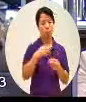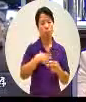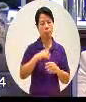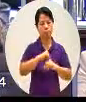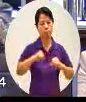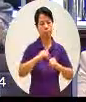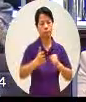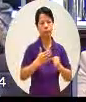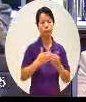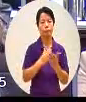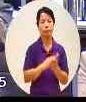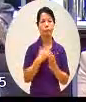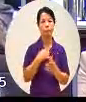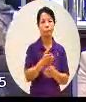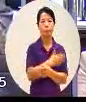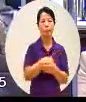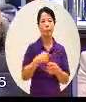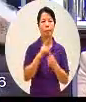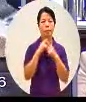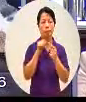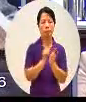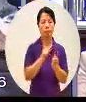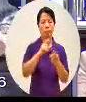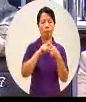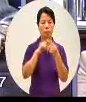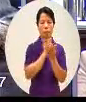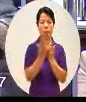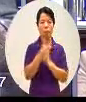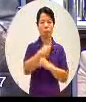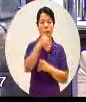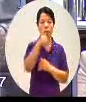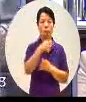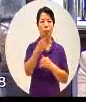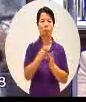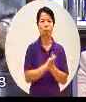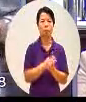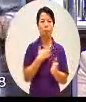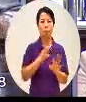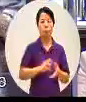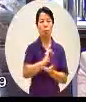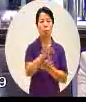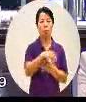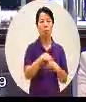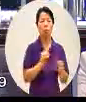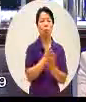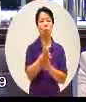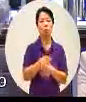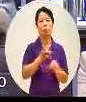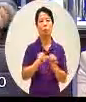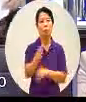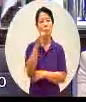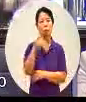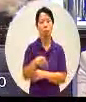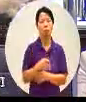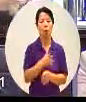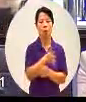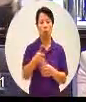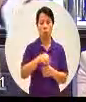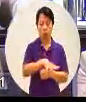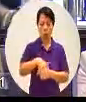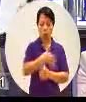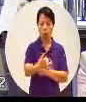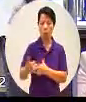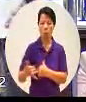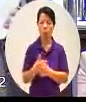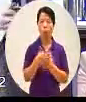以陈副秘书长作为窗口，啊，甲吴议员报告，因为即摆问地政局，伊就讲伊这个部分，问水利